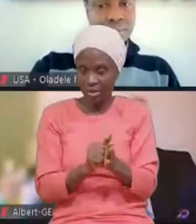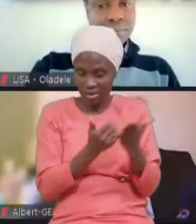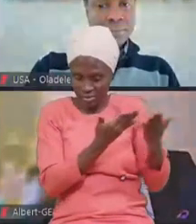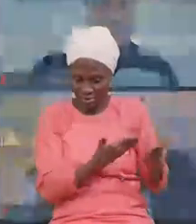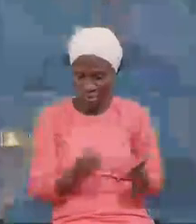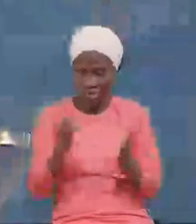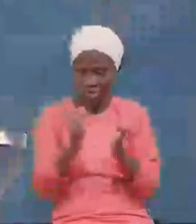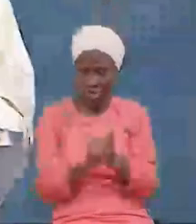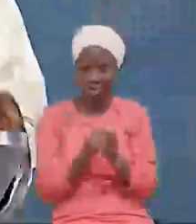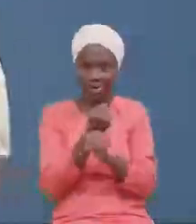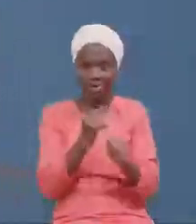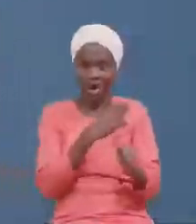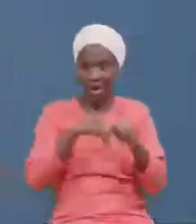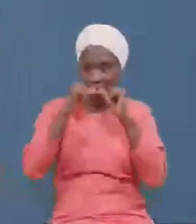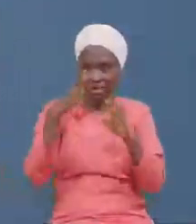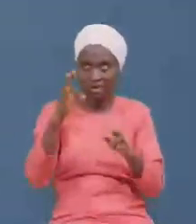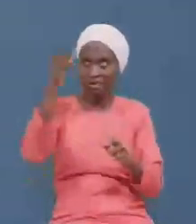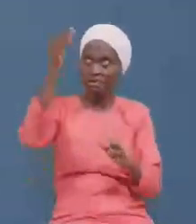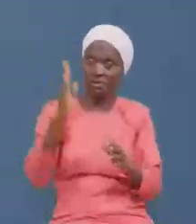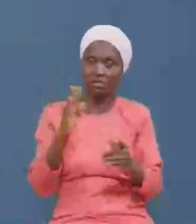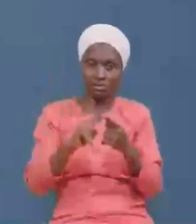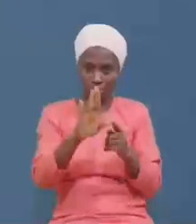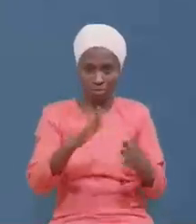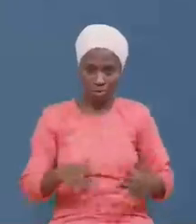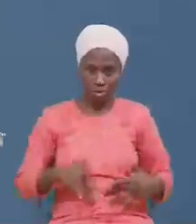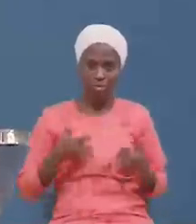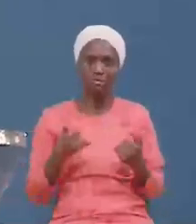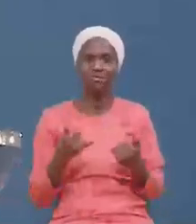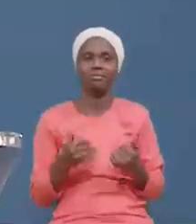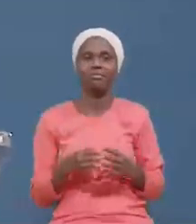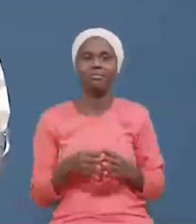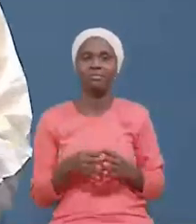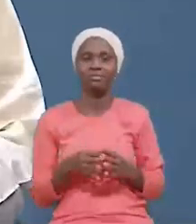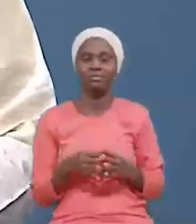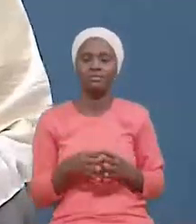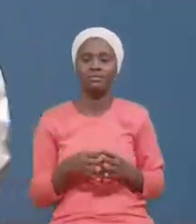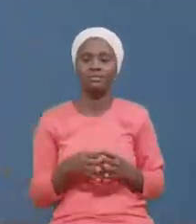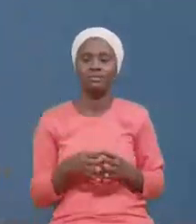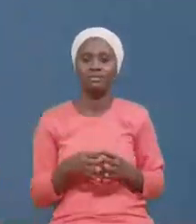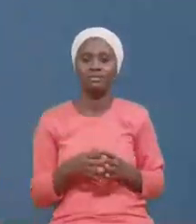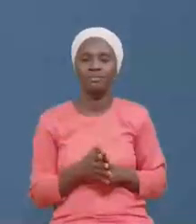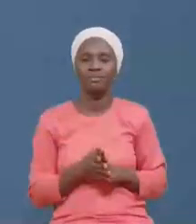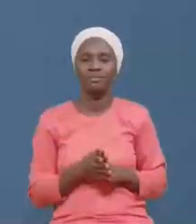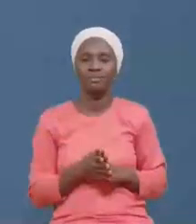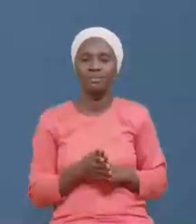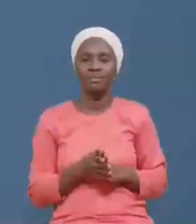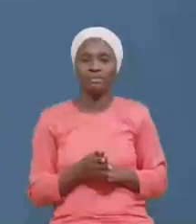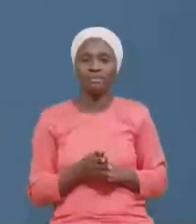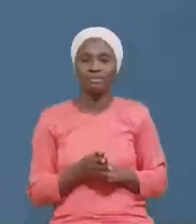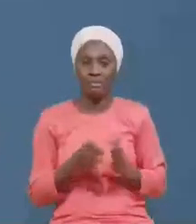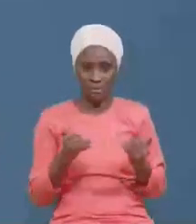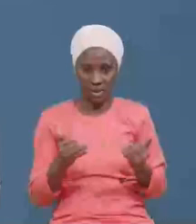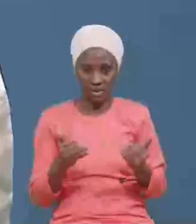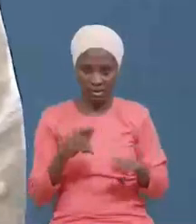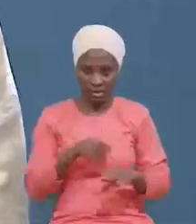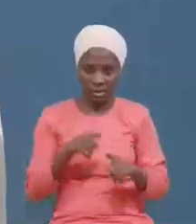C'est votre décision personnelle qui apporte le salut, la rédemption du Seigneur à vous. Les têtes